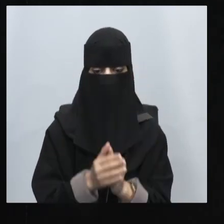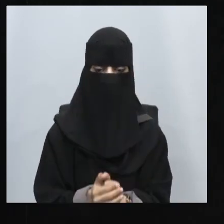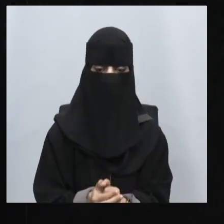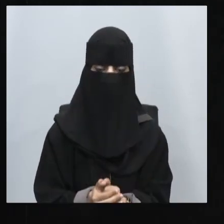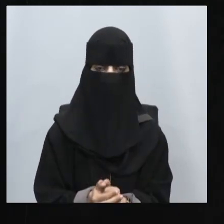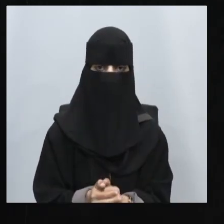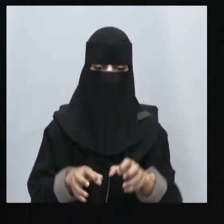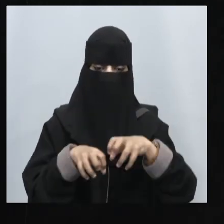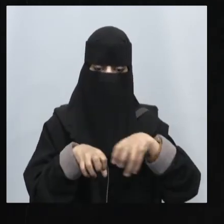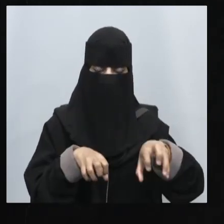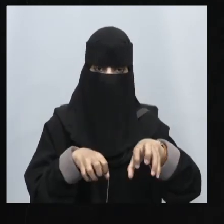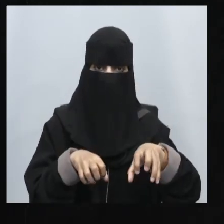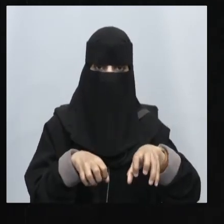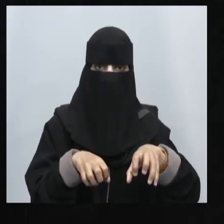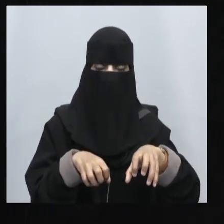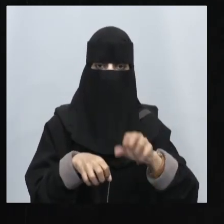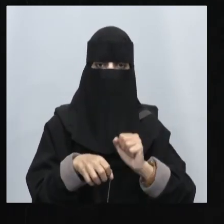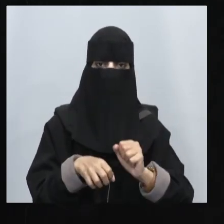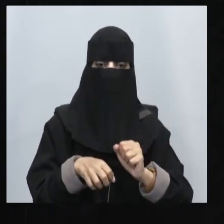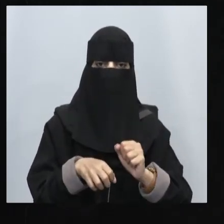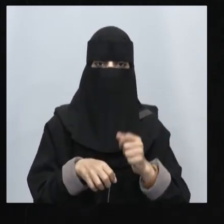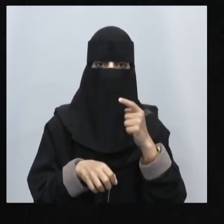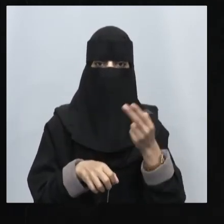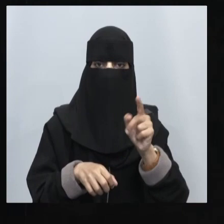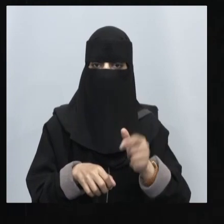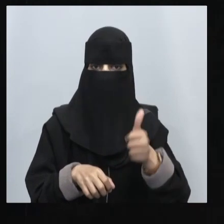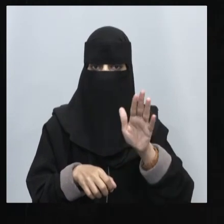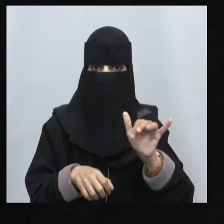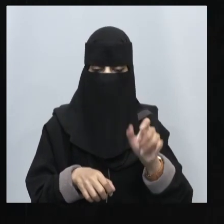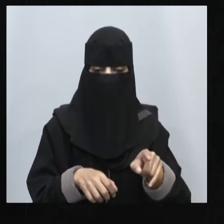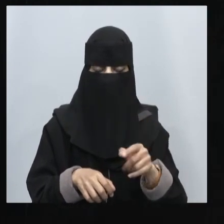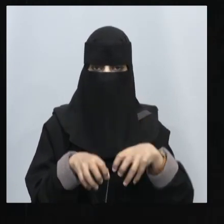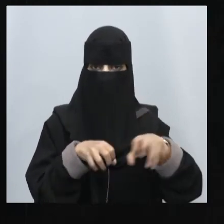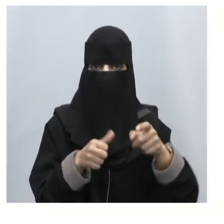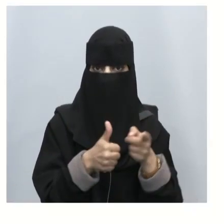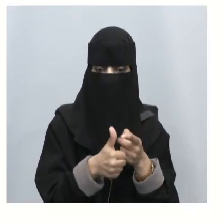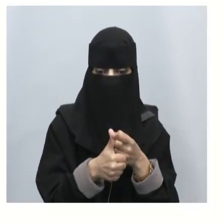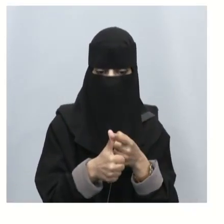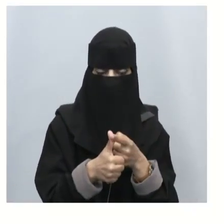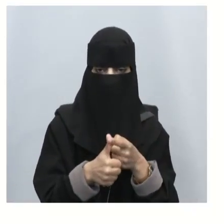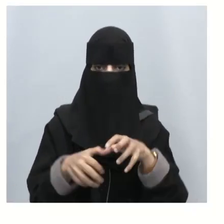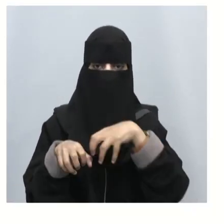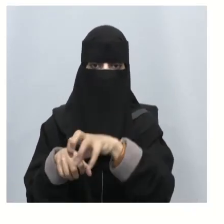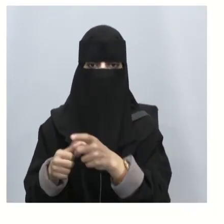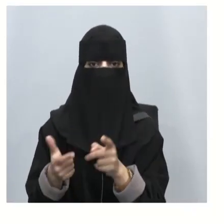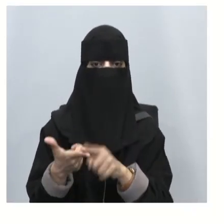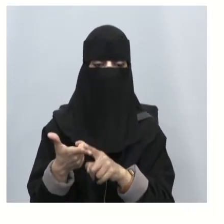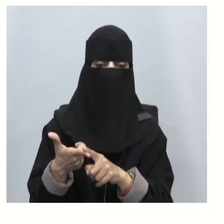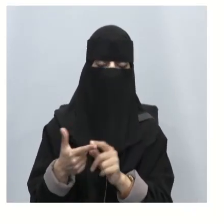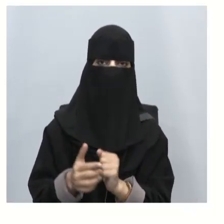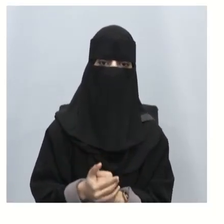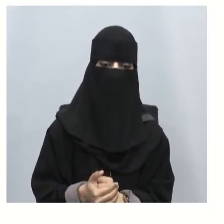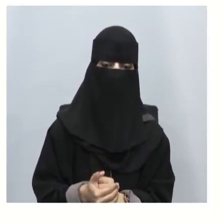انقسم العصر العباسي او العهد العباسي الى عصرين لدينا العصر الاول والعصر الثاني